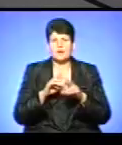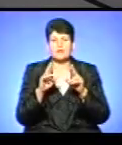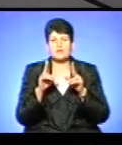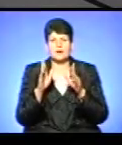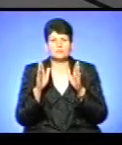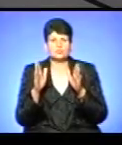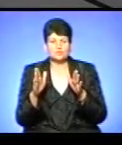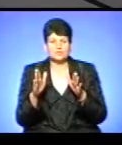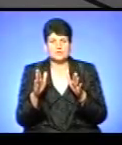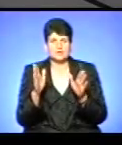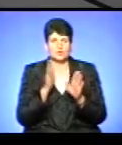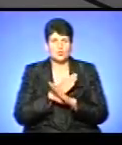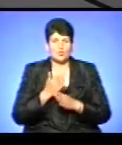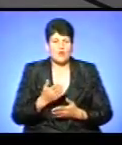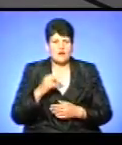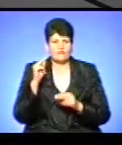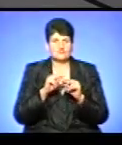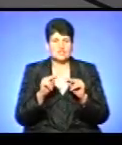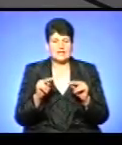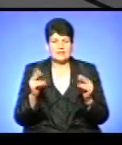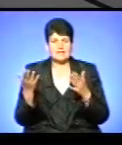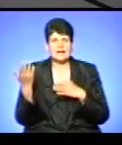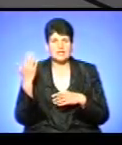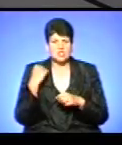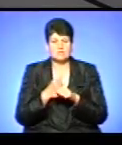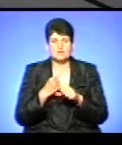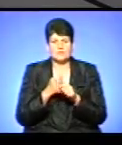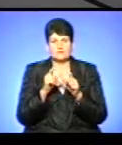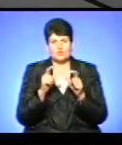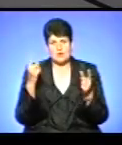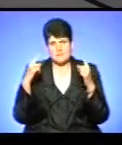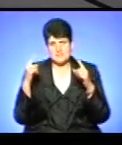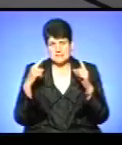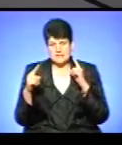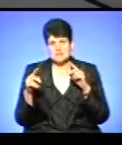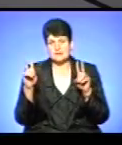буде складатися доля вчителів, які раніше працювали в школі мистецтв.